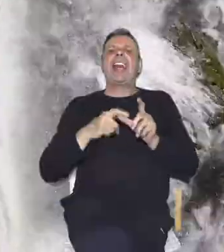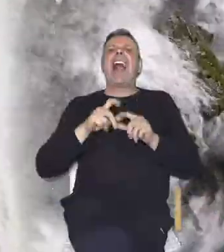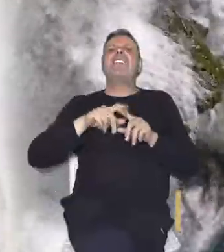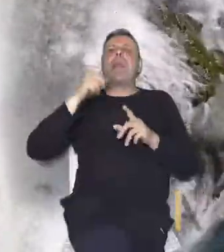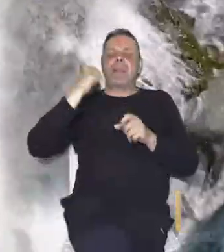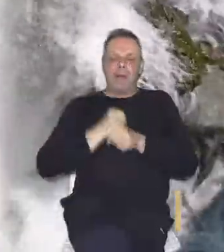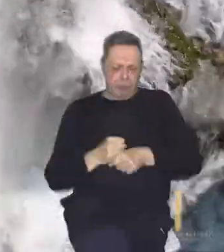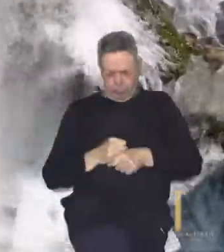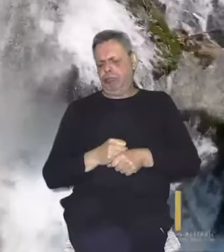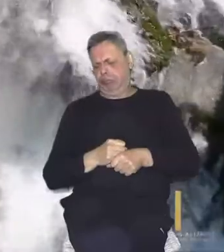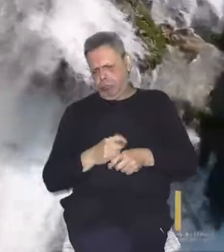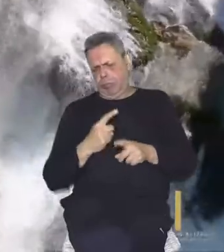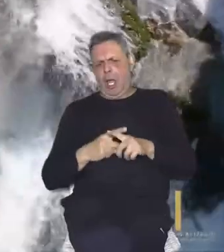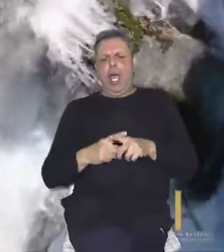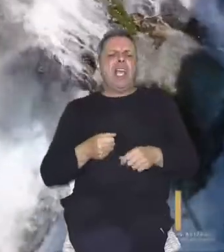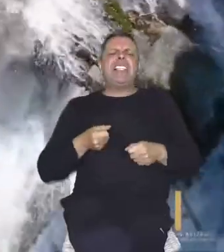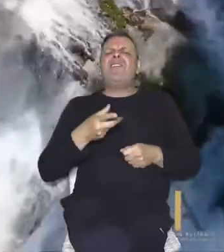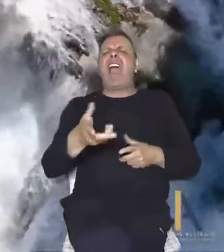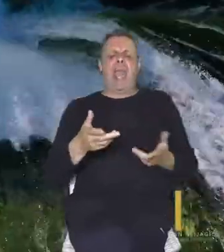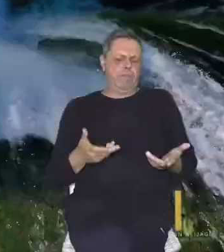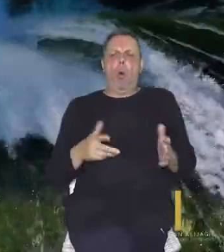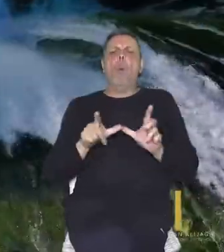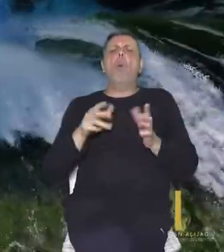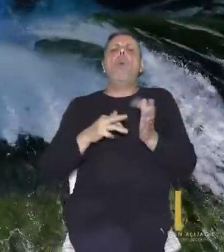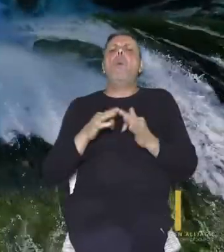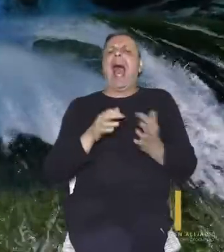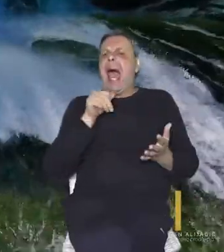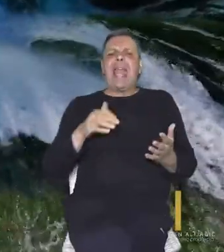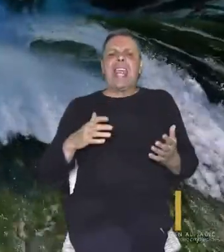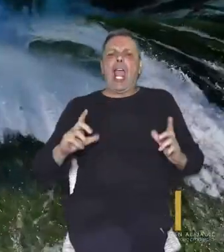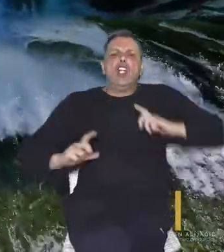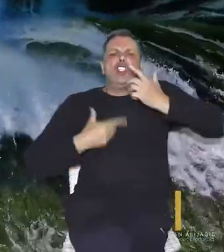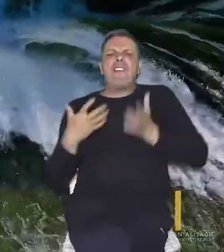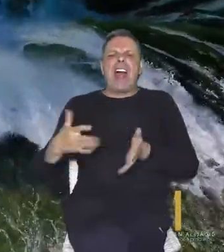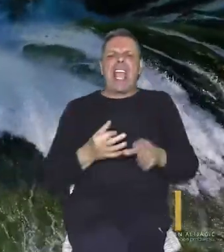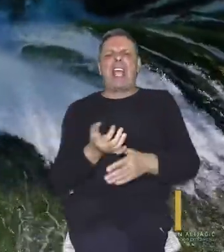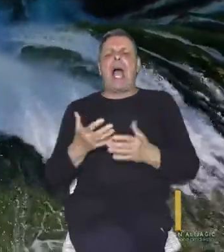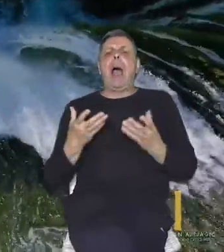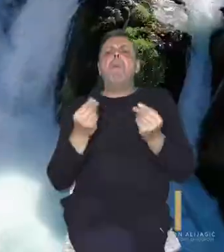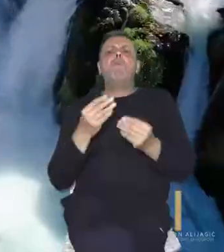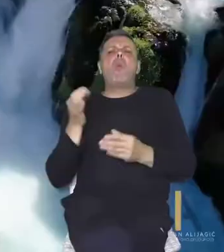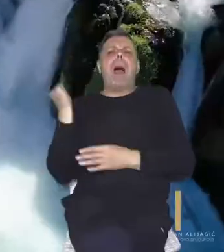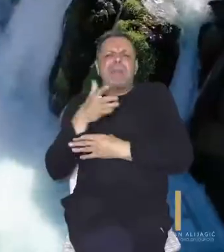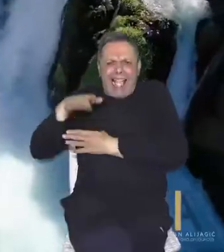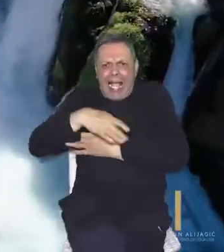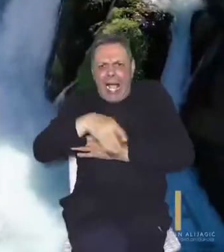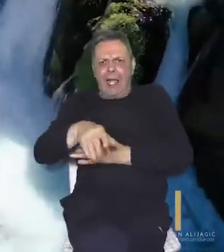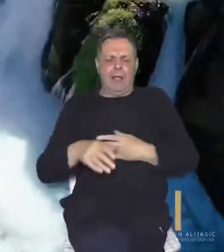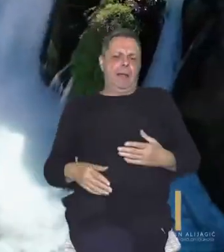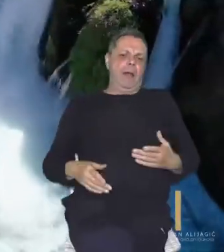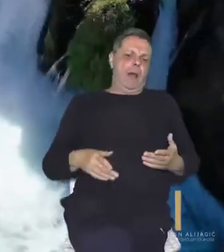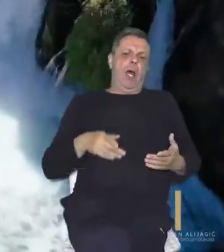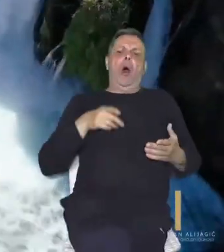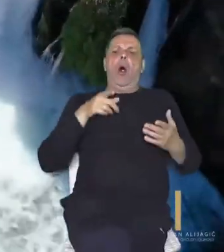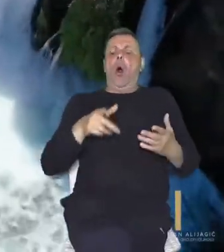Štrbački buk, sve te hirovita Una, puna brzaka, puna tih kaskada